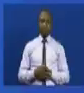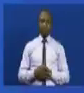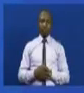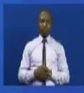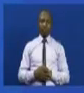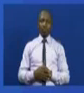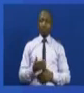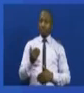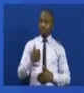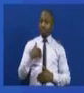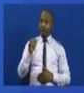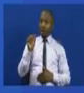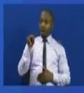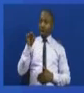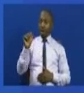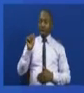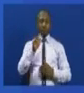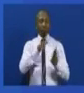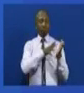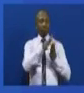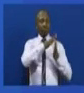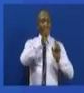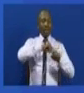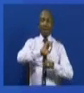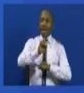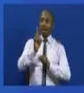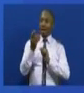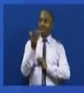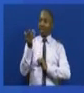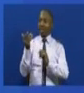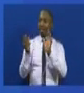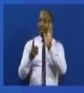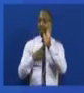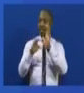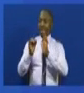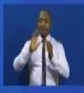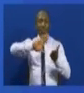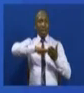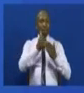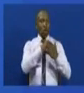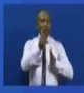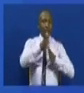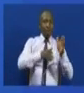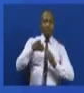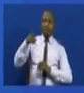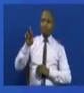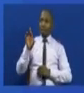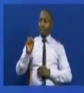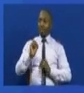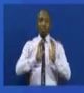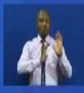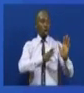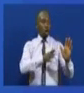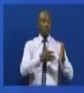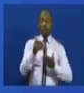Mimi ni Ana Mwasioke kukupitisha katika dakika hizo nyingine 60. Mkalimani wa lugha ya alama ni Protas Mwalongo. Serikali